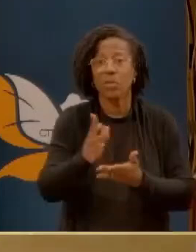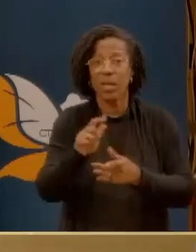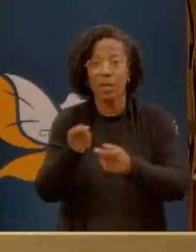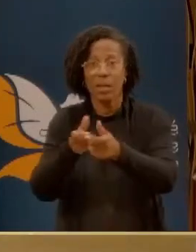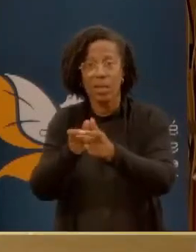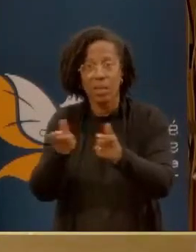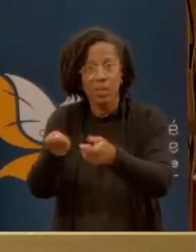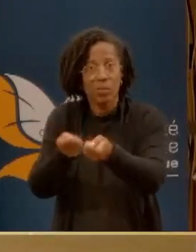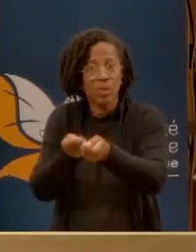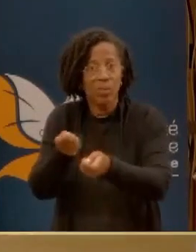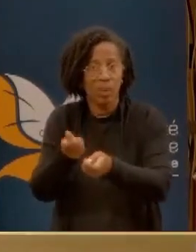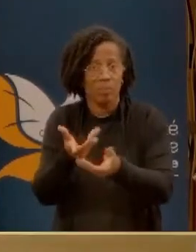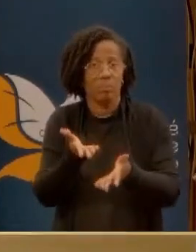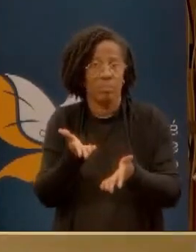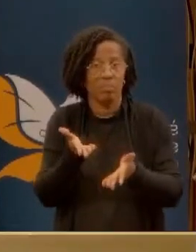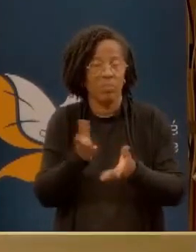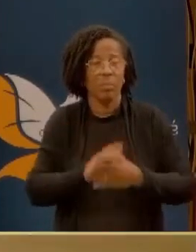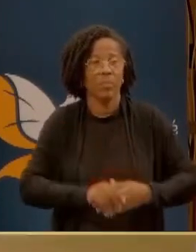entendu.